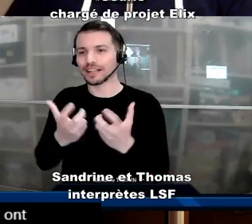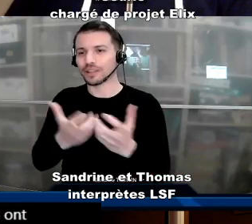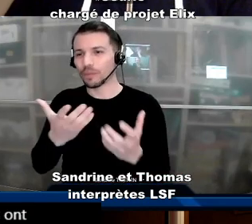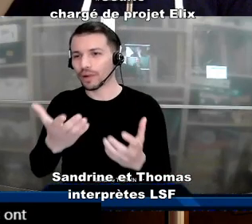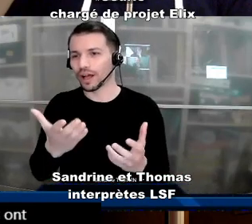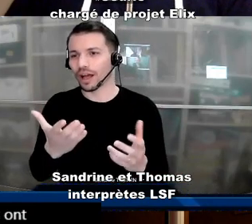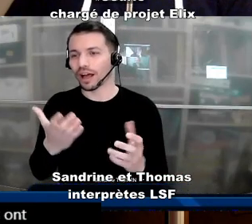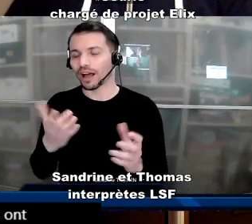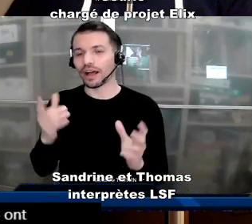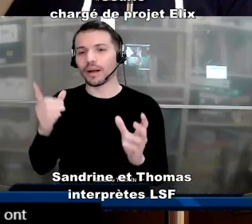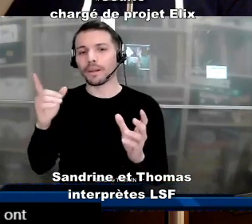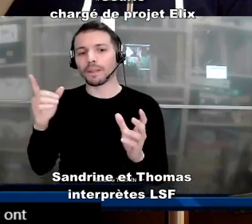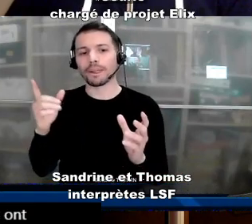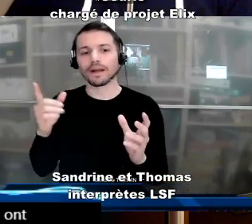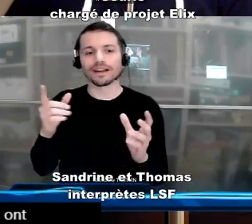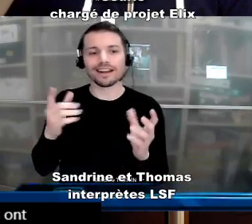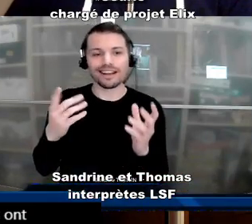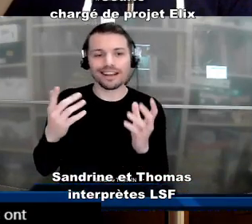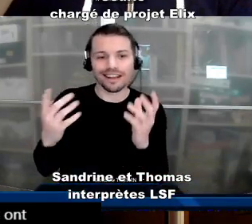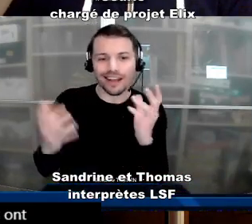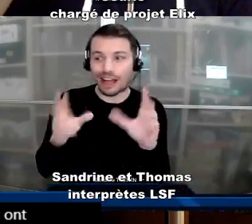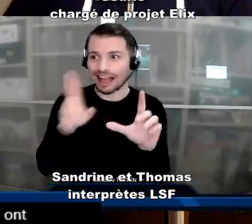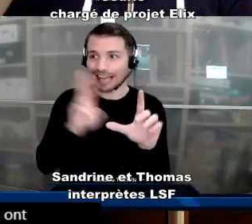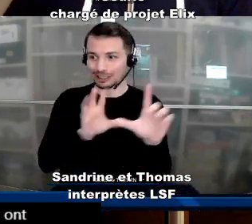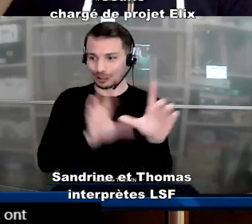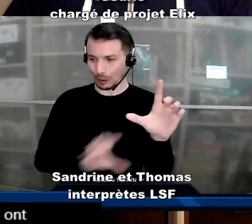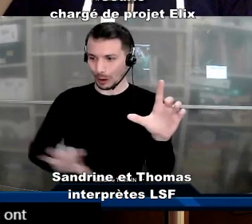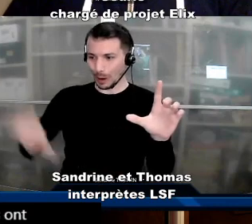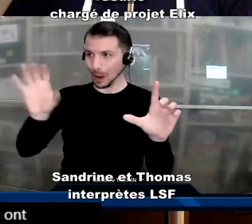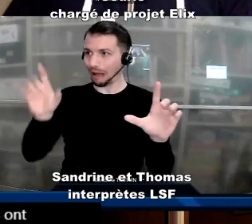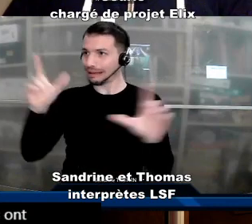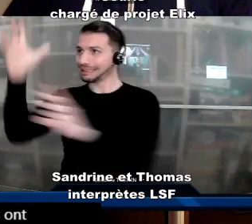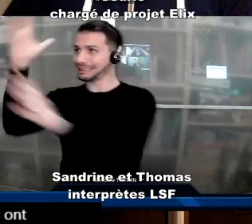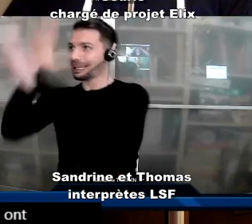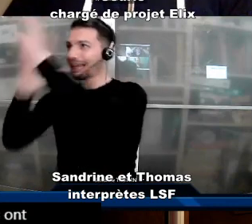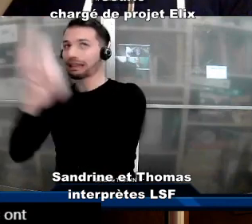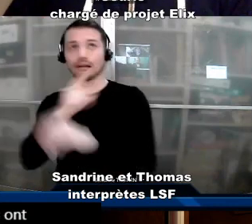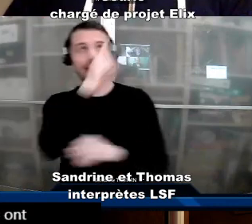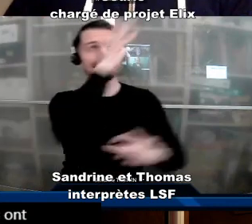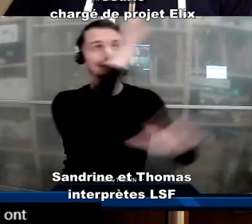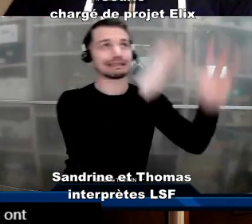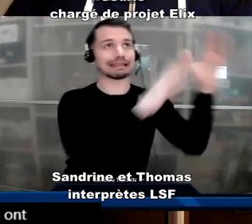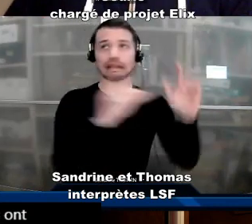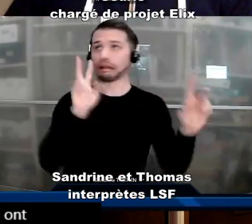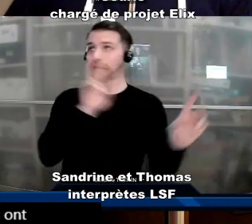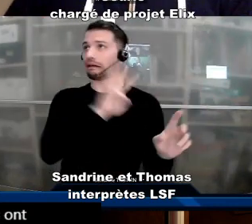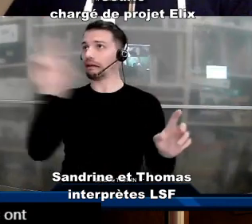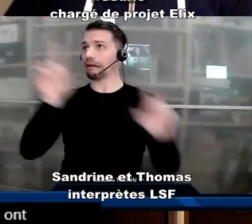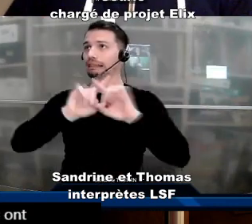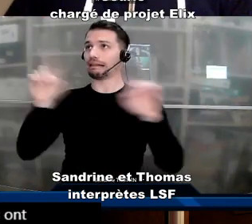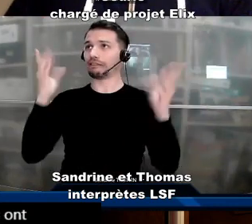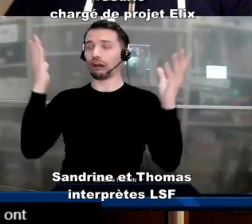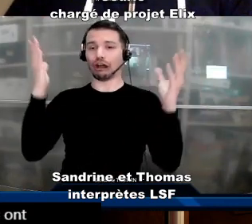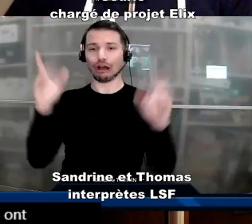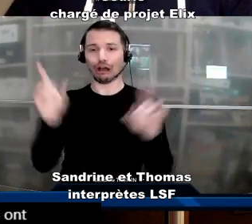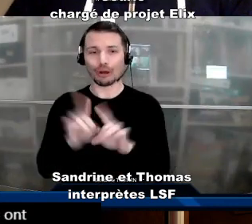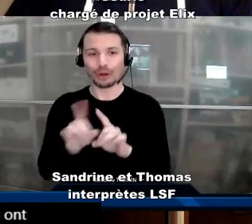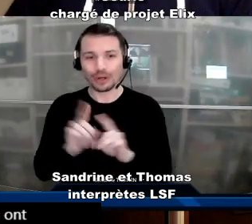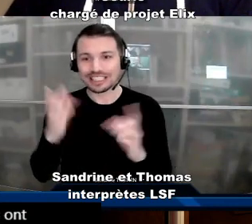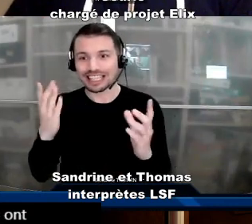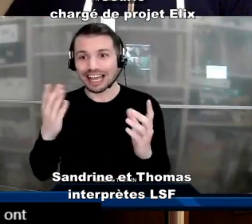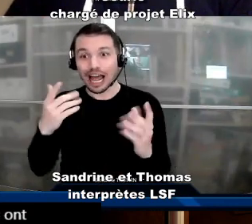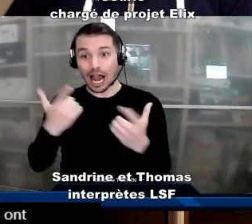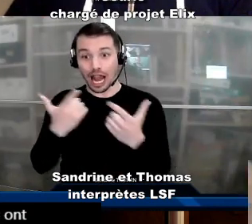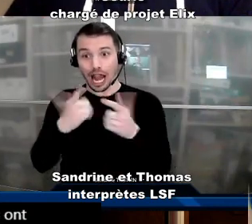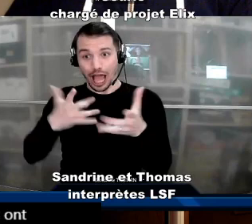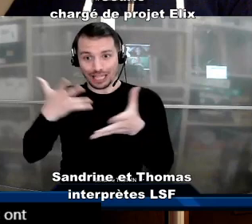Il y a les différences avec les différentes régions, les différences, et il y a également le temps, parce que la langue des signes, c'est une vraie langue, c'est une langue